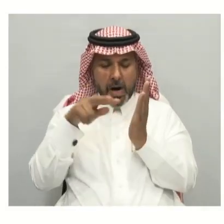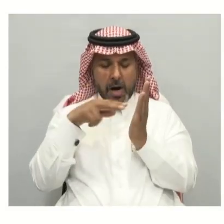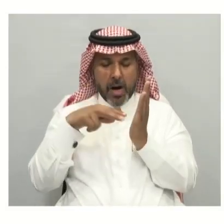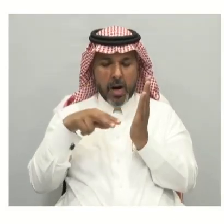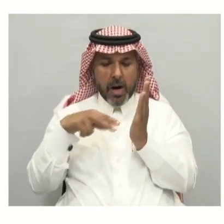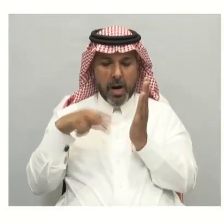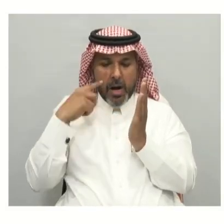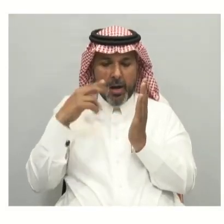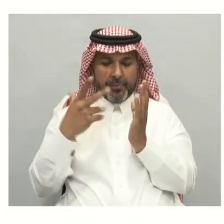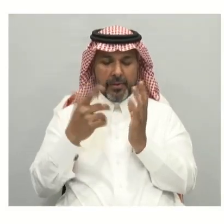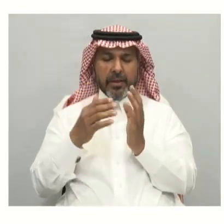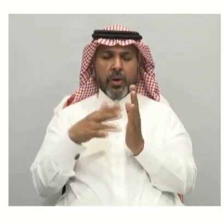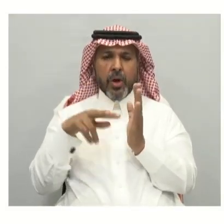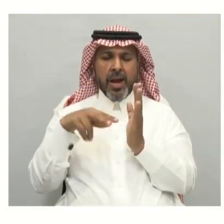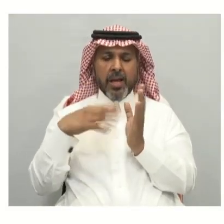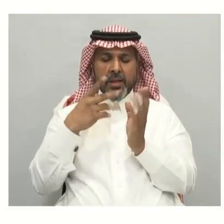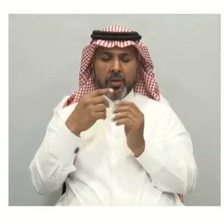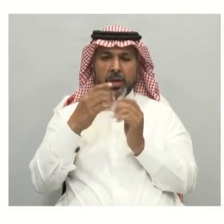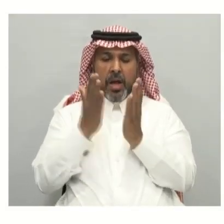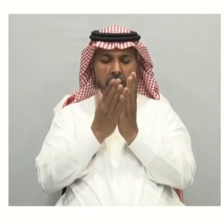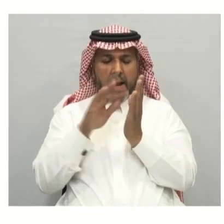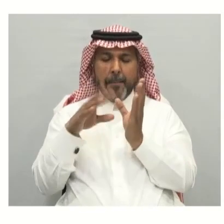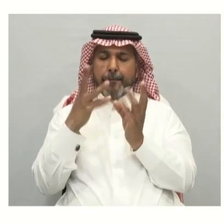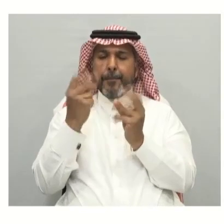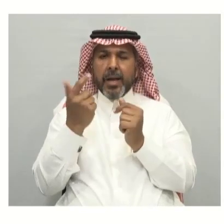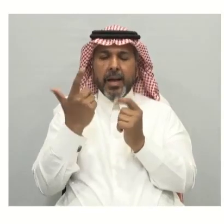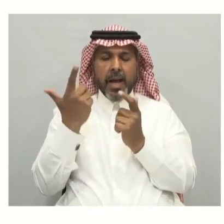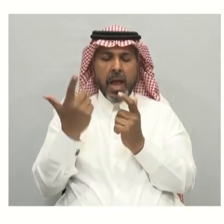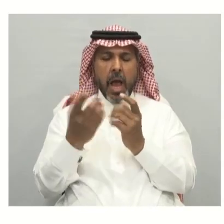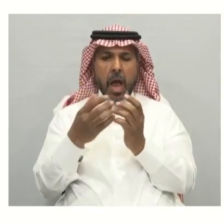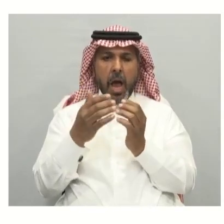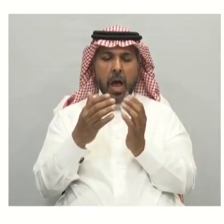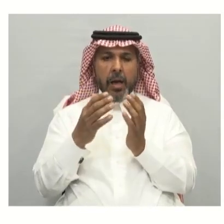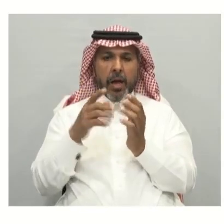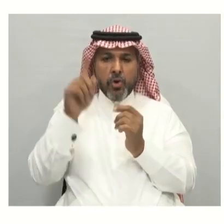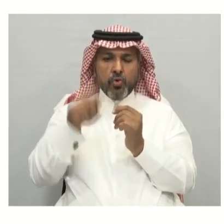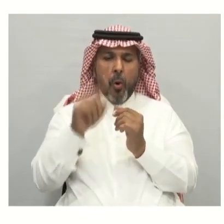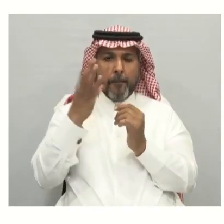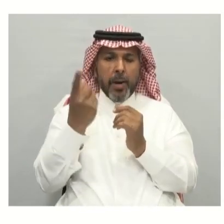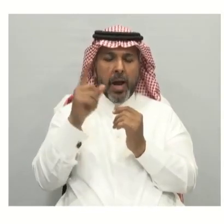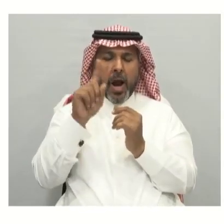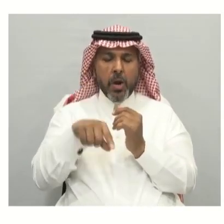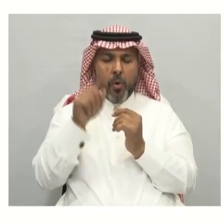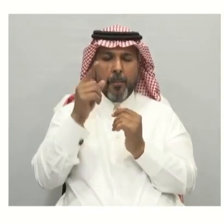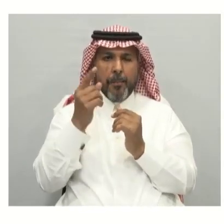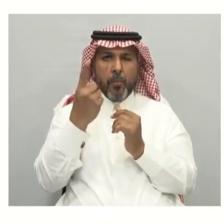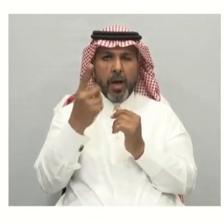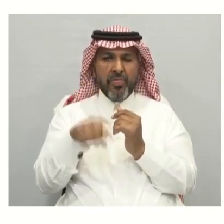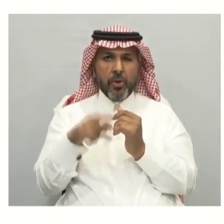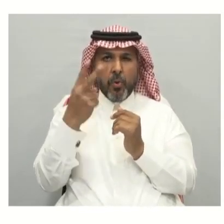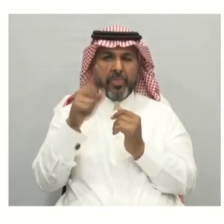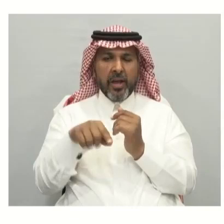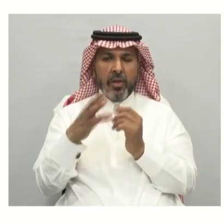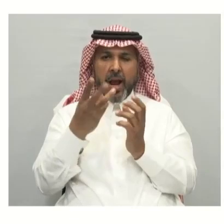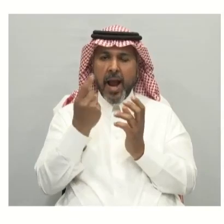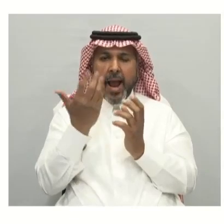الذي استغرقته فيك قراءه الكتاب تنبا بعدد الايام التي تحتاج اليها اسماء لقراءه